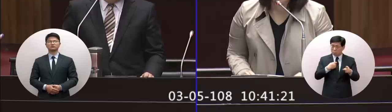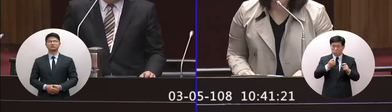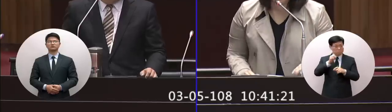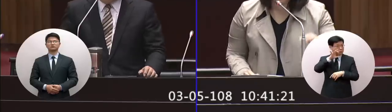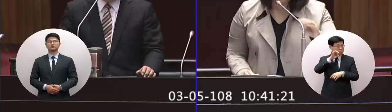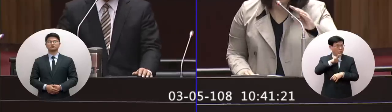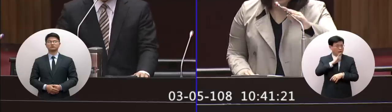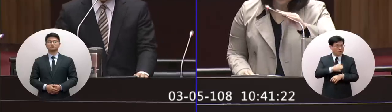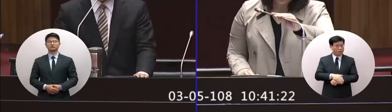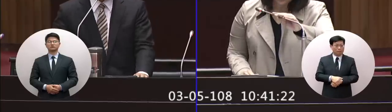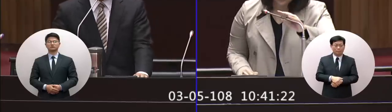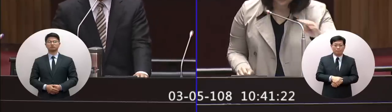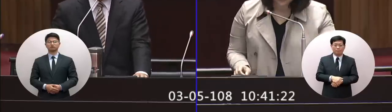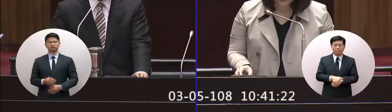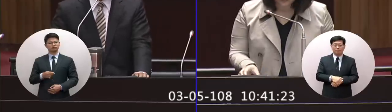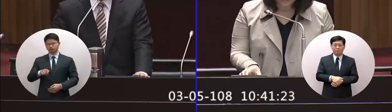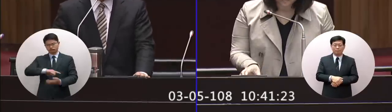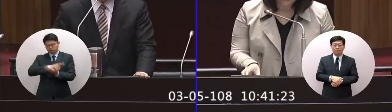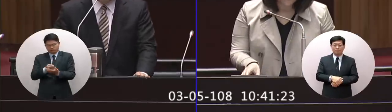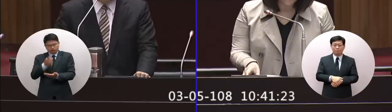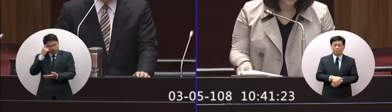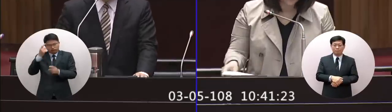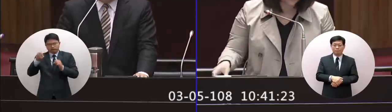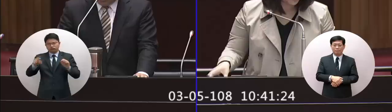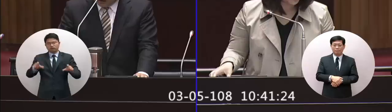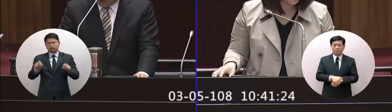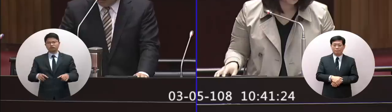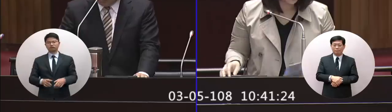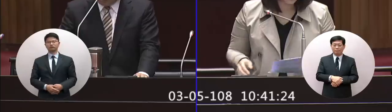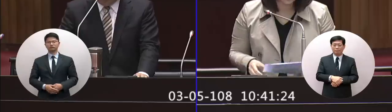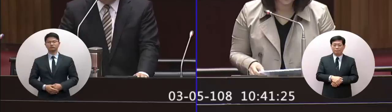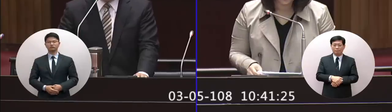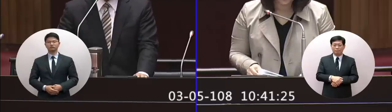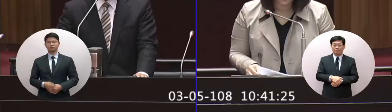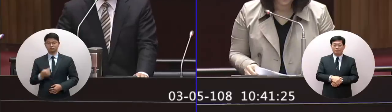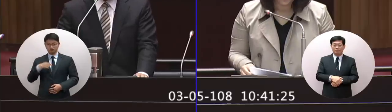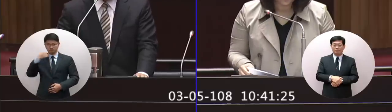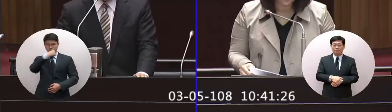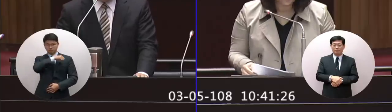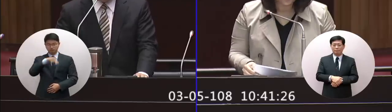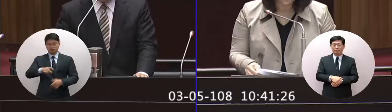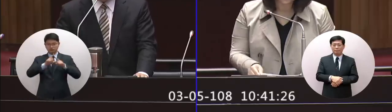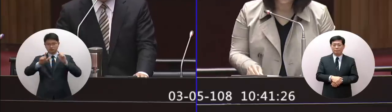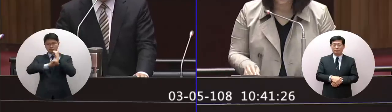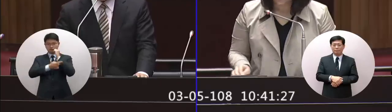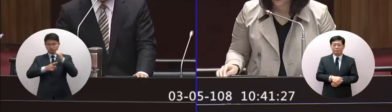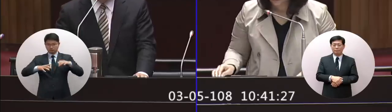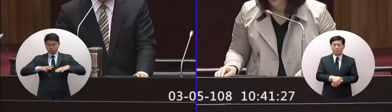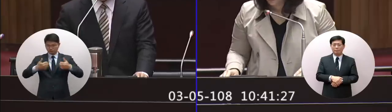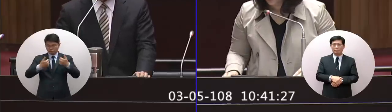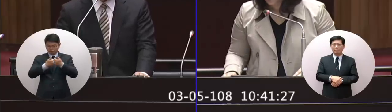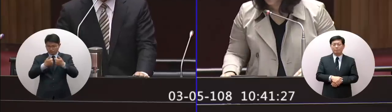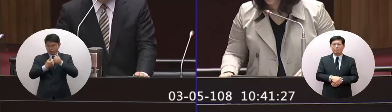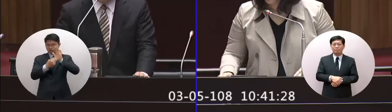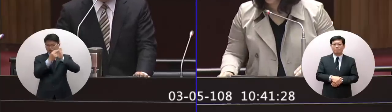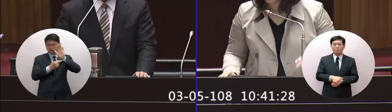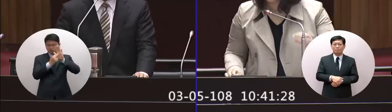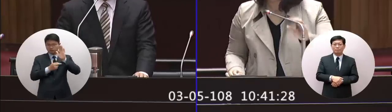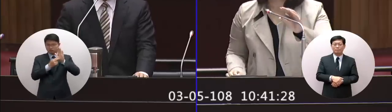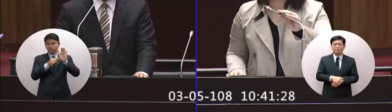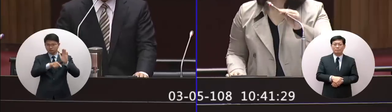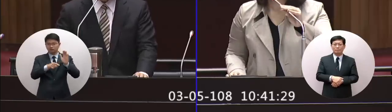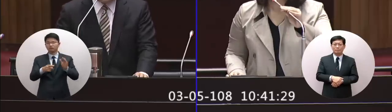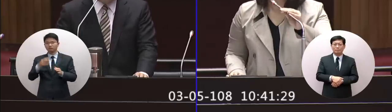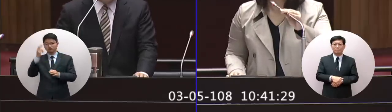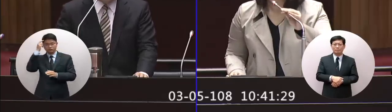光荣吗？ 完全不是这样，是因为我国 大法官会议的解释等